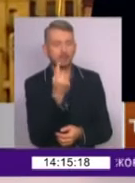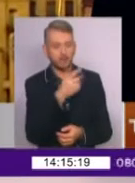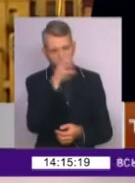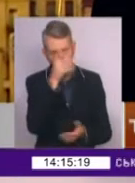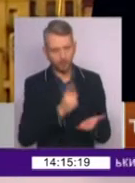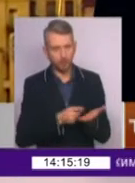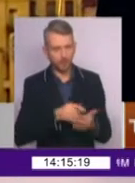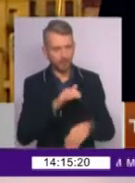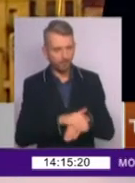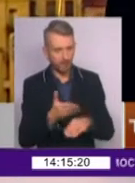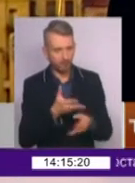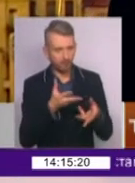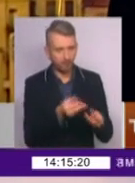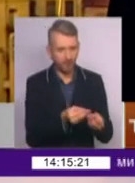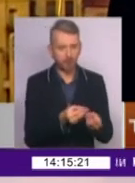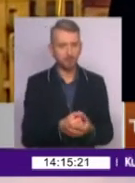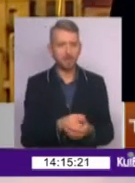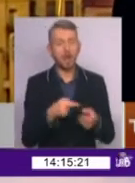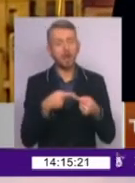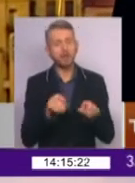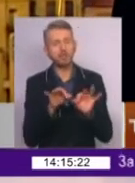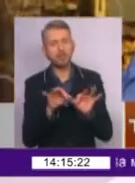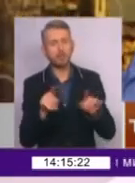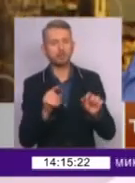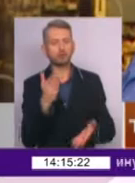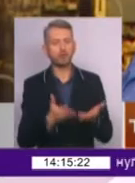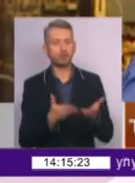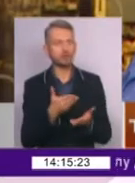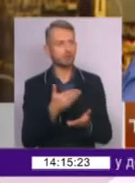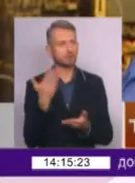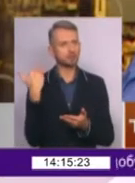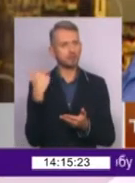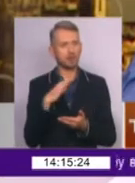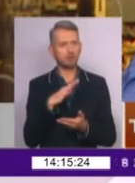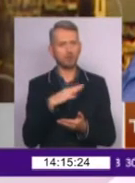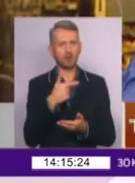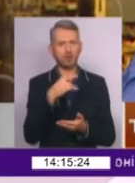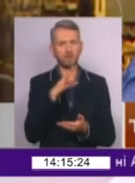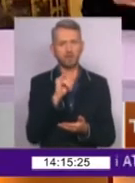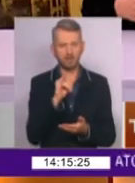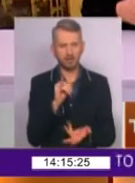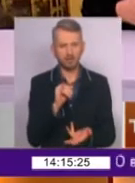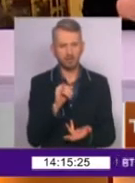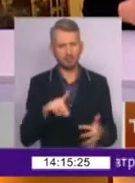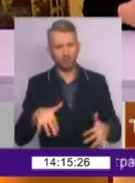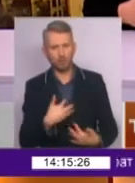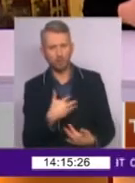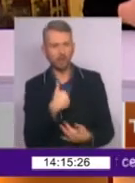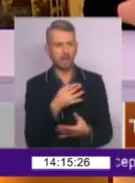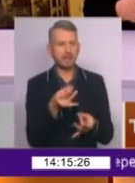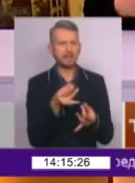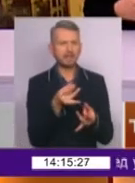фактом, який впливає. Із інших пояснюють, що, можливо, напередодні була перенесена ГРВІ і слизова оболонка